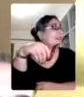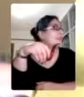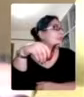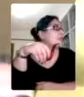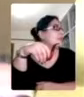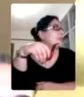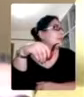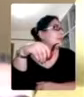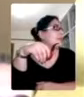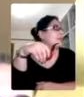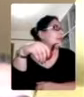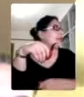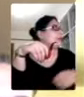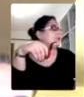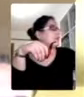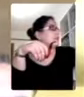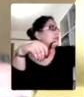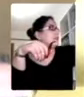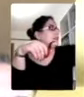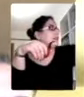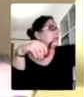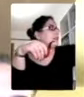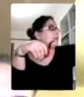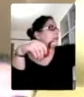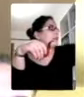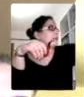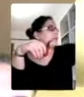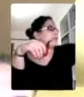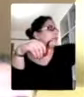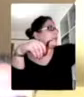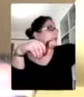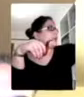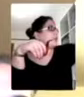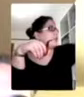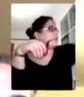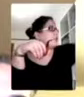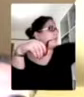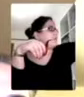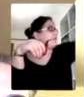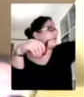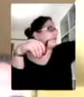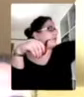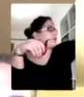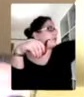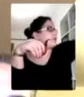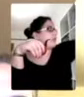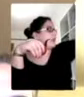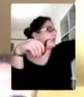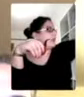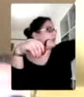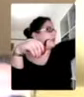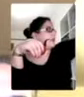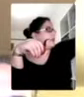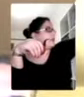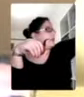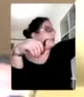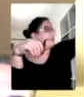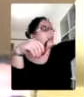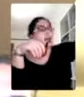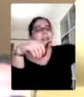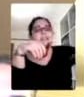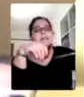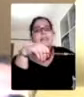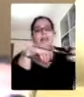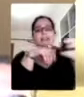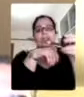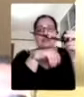Yani bir taraftan da şöyle bir şey var. Onu da yine Bing Pipo üzerinden göstereyim. Mesafe uzadıkça